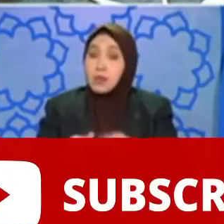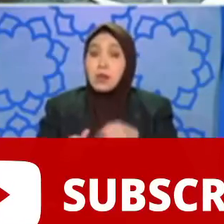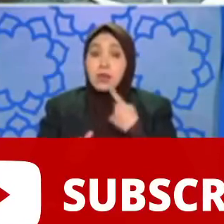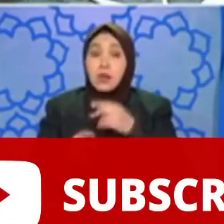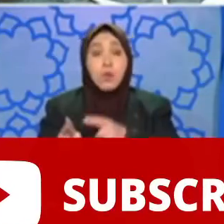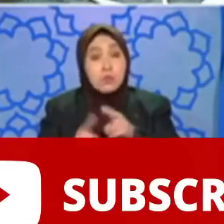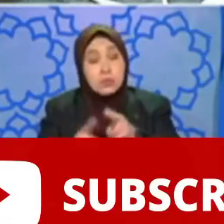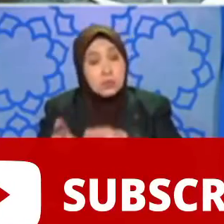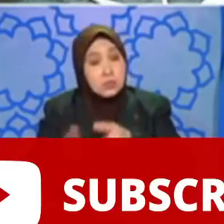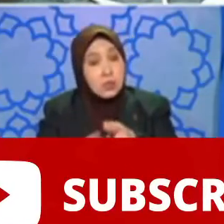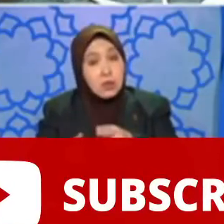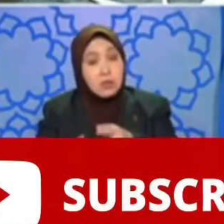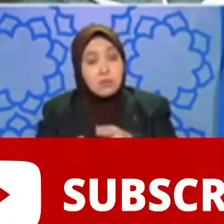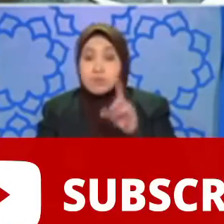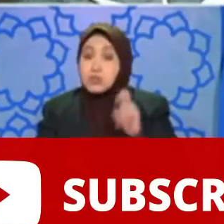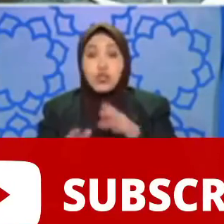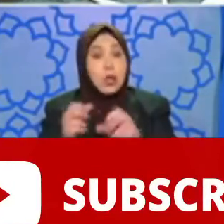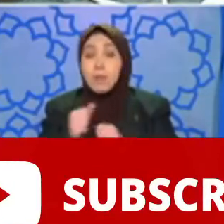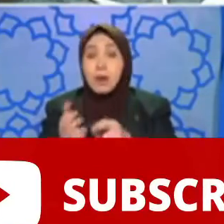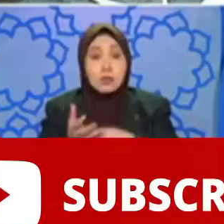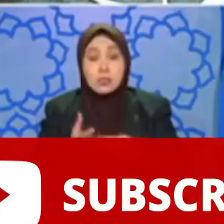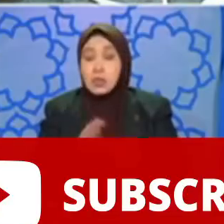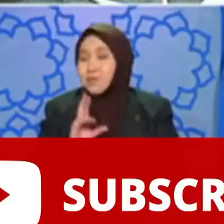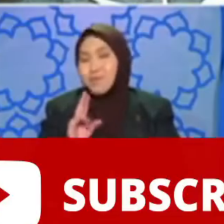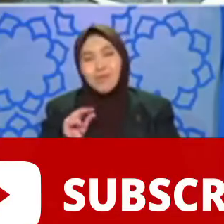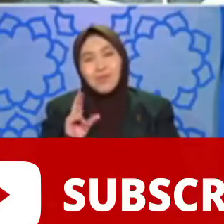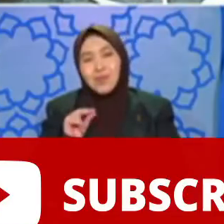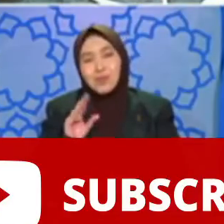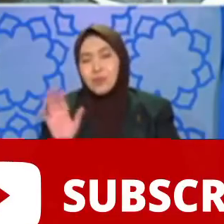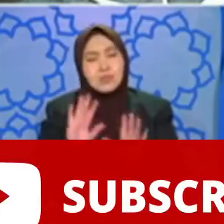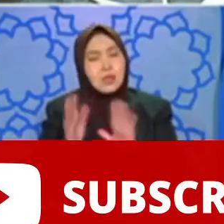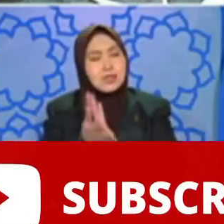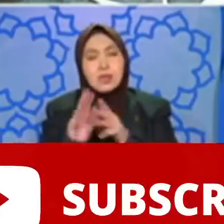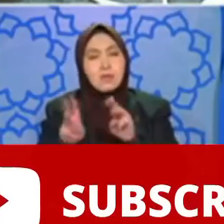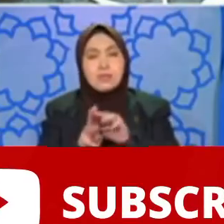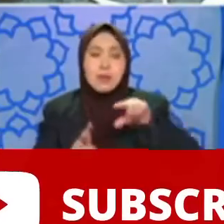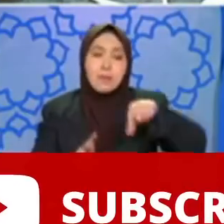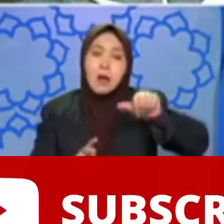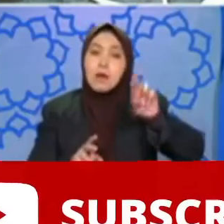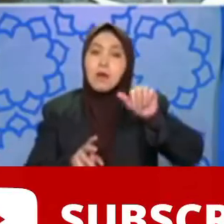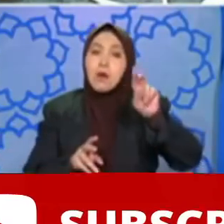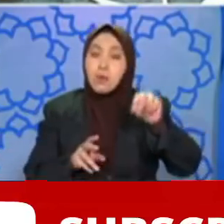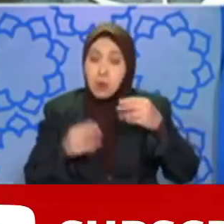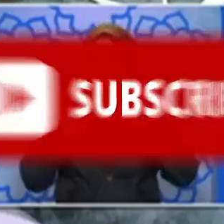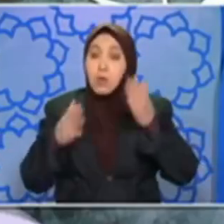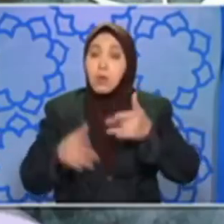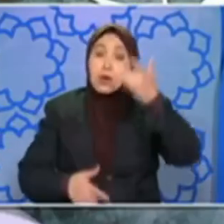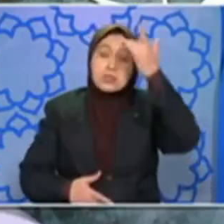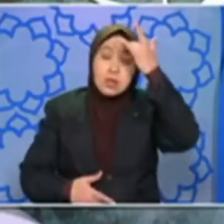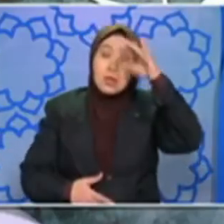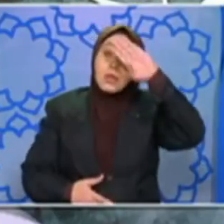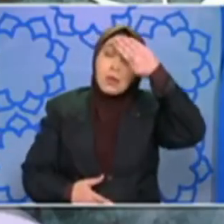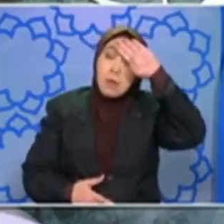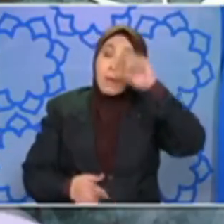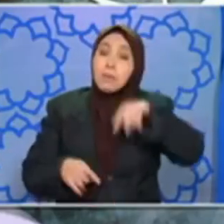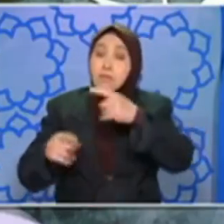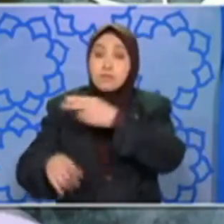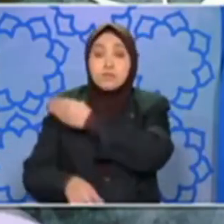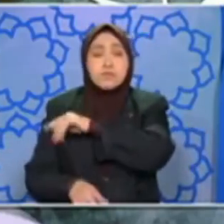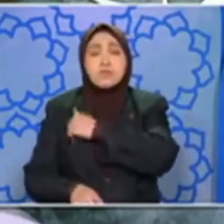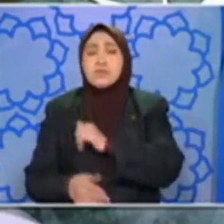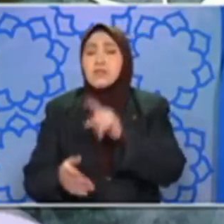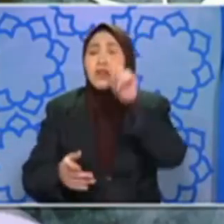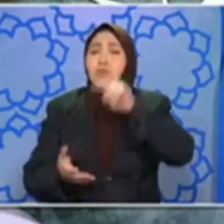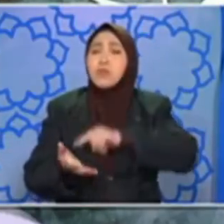usaha mesti dapat rezeki. Jadi macam Qarun. Sebab kalau kita lihat ada orang sakit, dia demam, duduk hospital, seminggu duduk